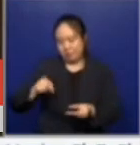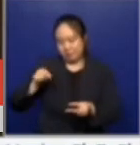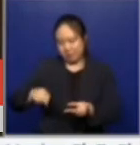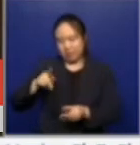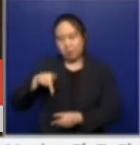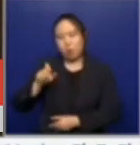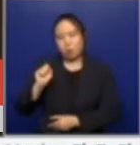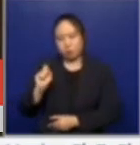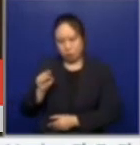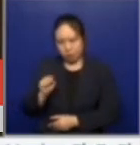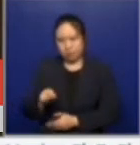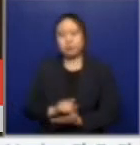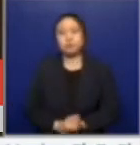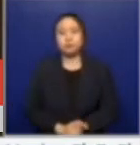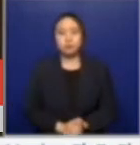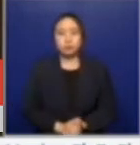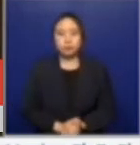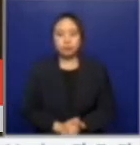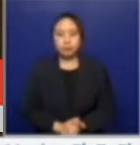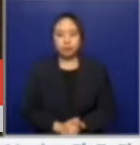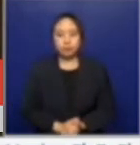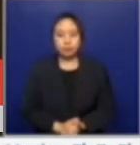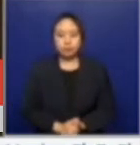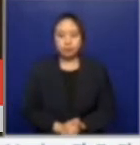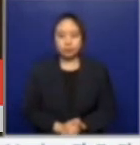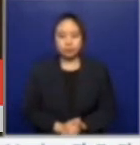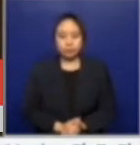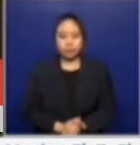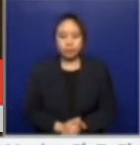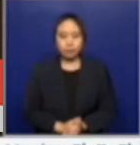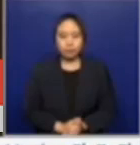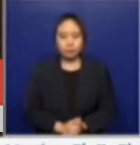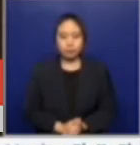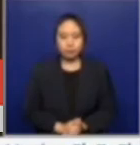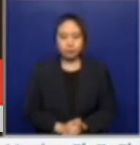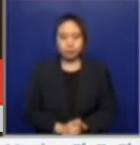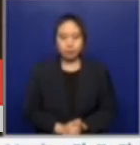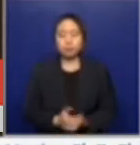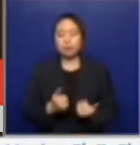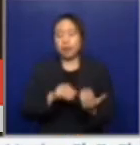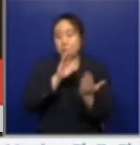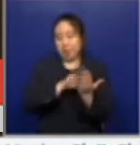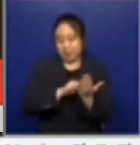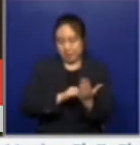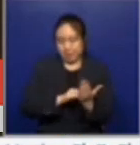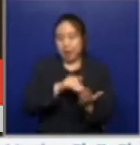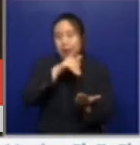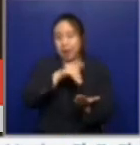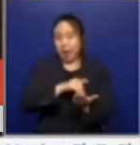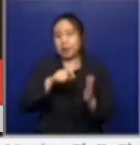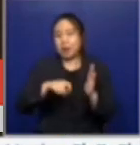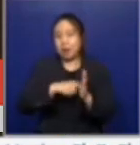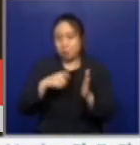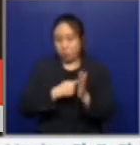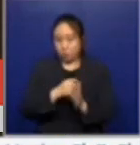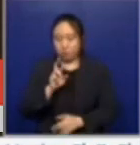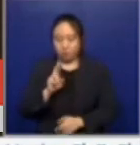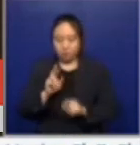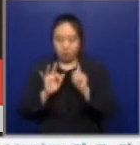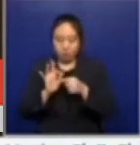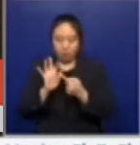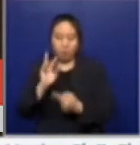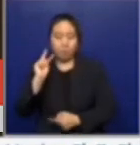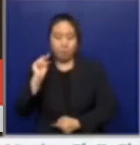ราชนี้บันทึกและหลักการเหตุผลประกอบร่างรัฐธรรมนูญแห่งราชอาณาจักร